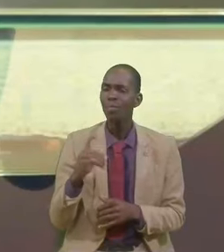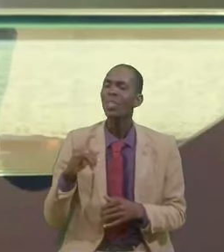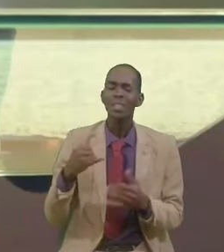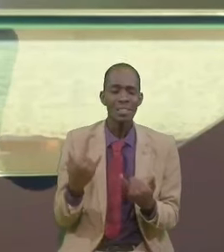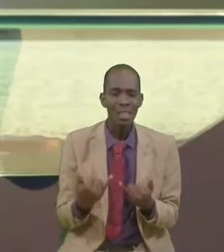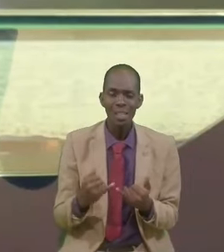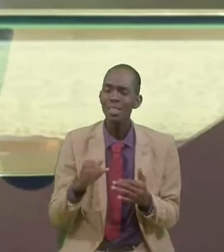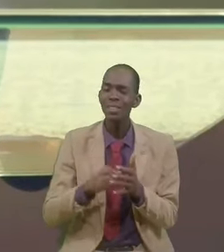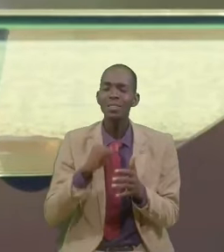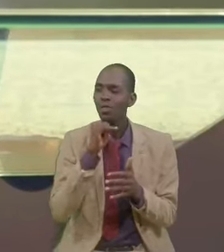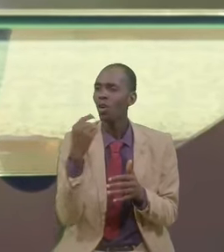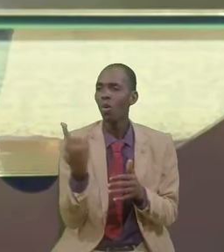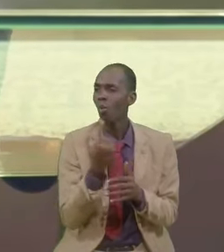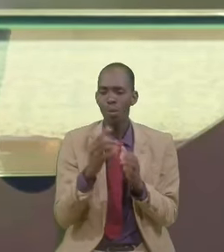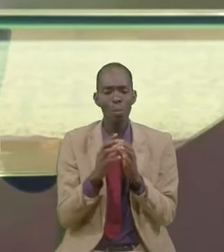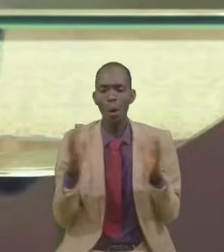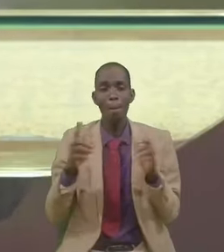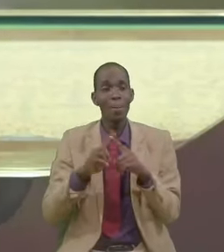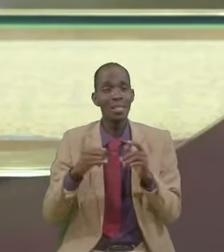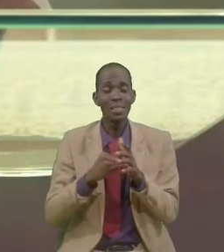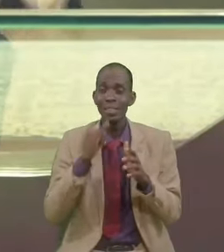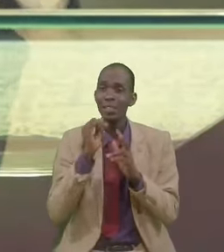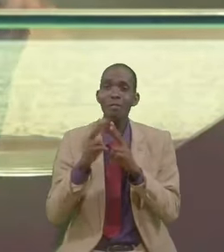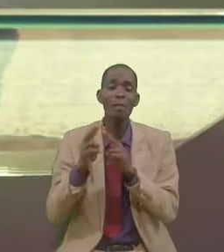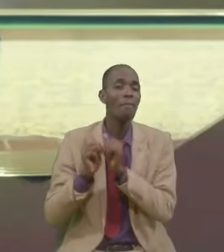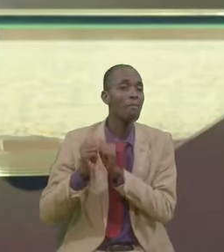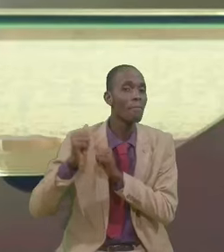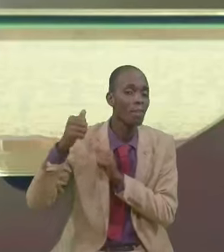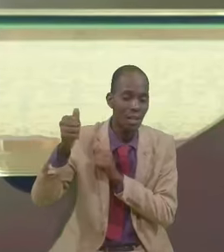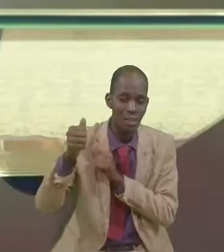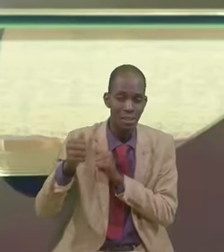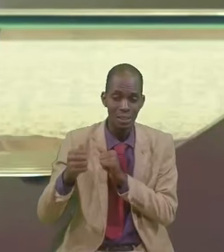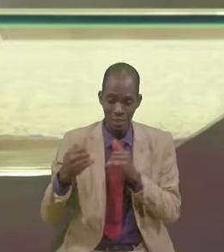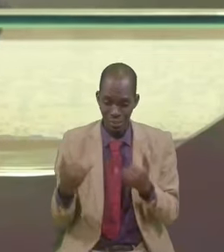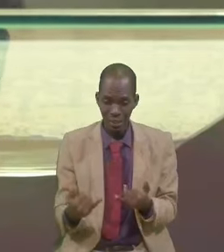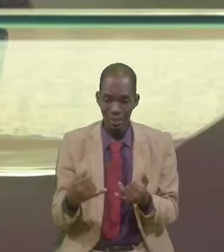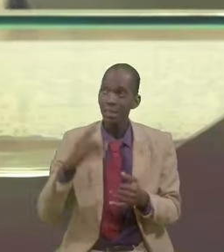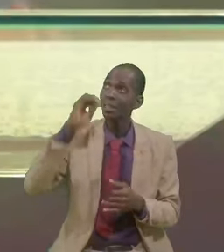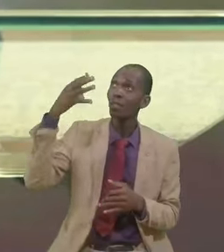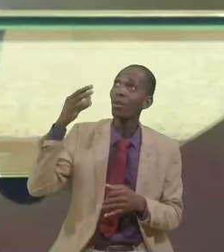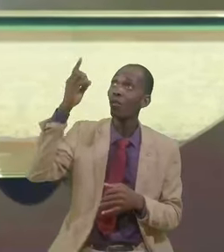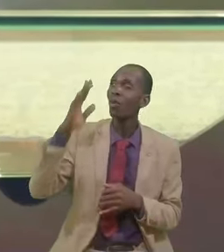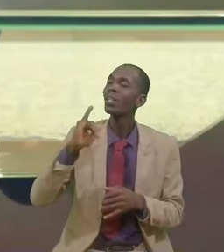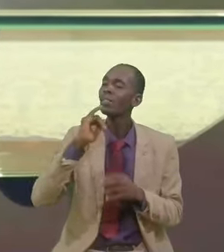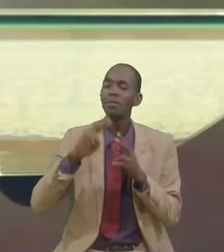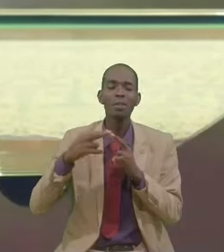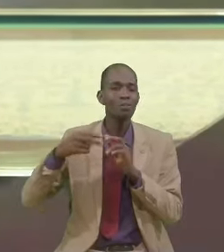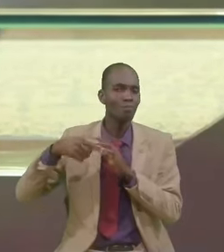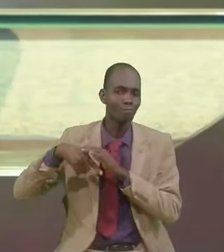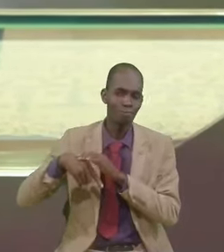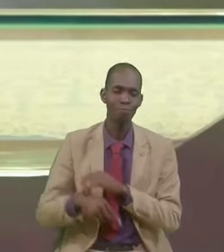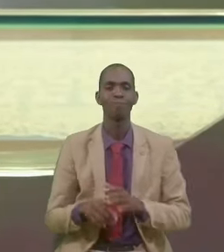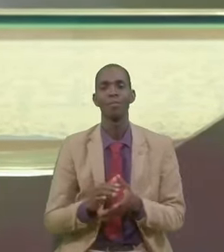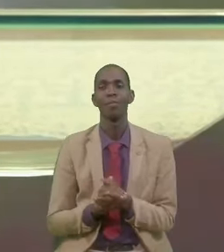est allé très loin, il est allé en profondeur, il est allé contre la voie du Seigneur. C'était très terrible, il a fait des